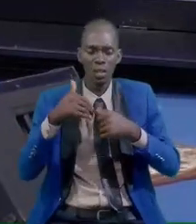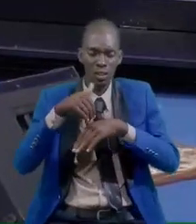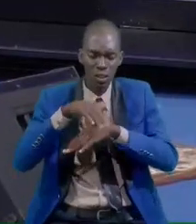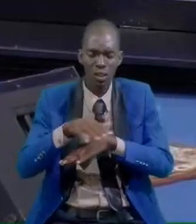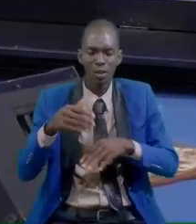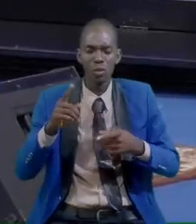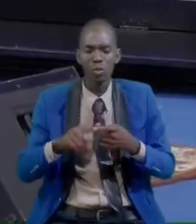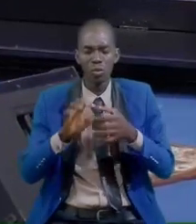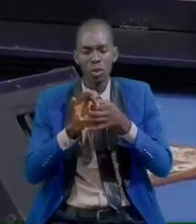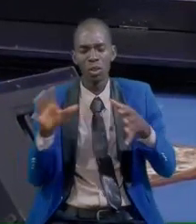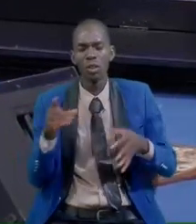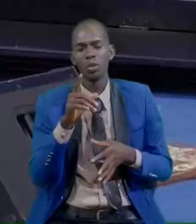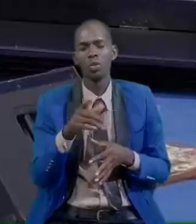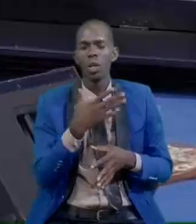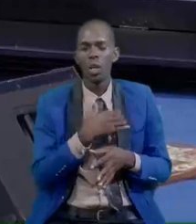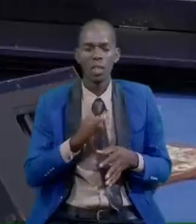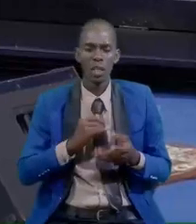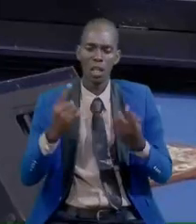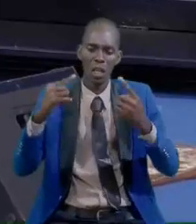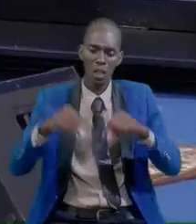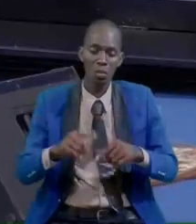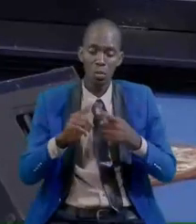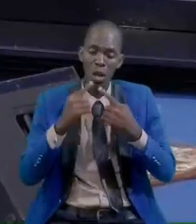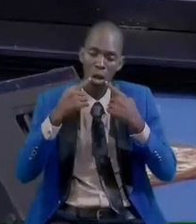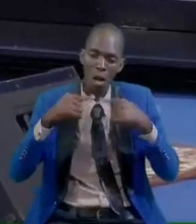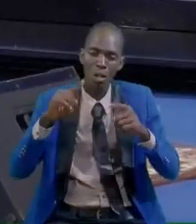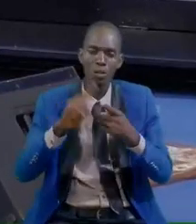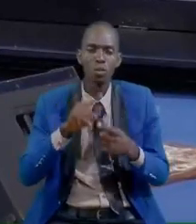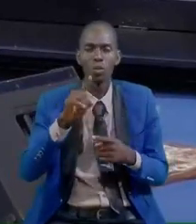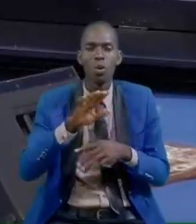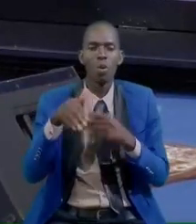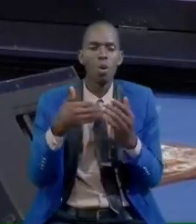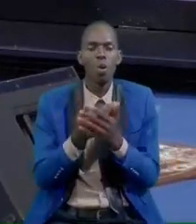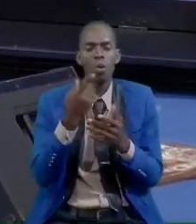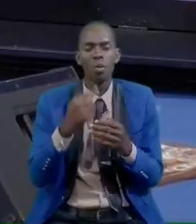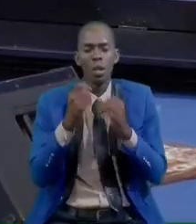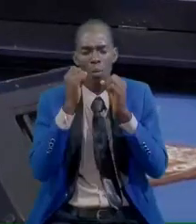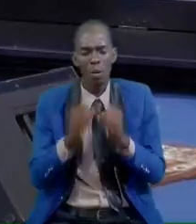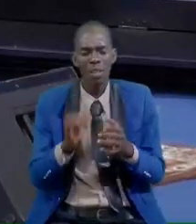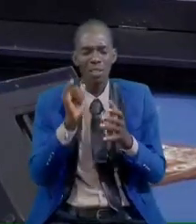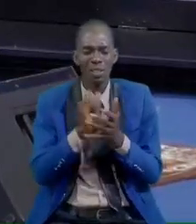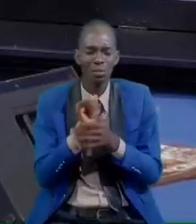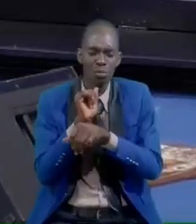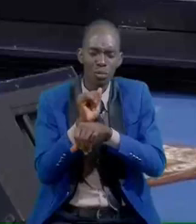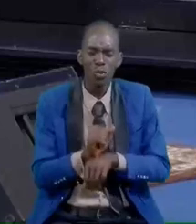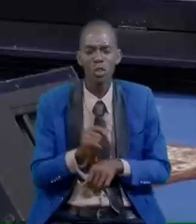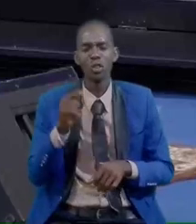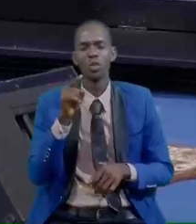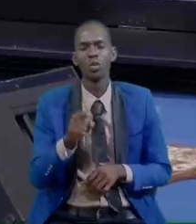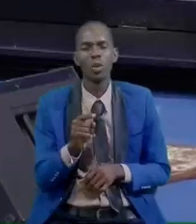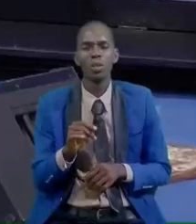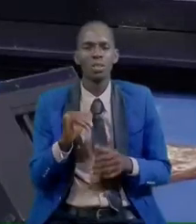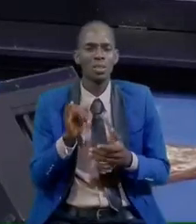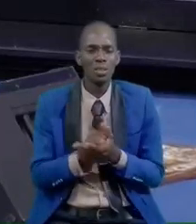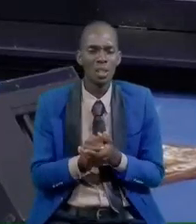Les prêteurs ont envoyé, dit qu'on vous relâcha. Je vais vous annoncer toutes les puissances qui vous liaient ont réalisé